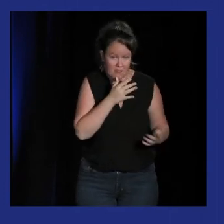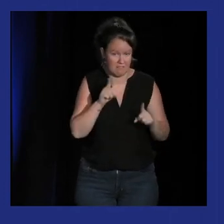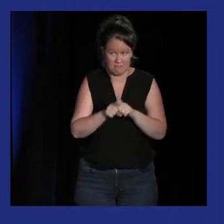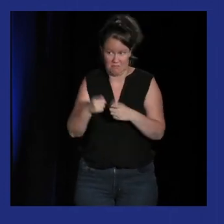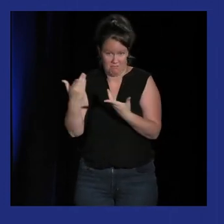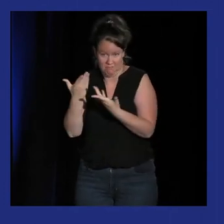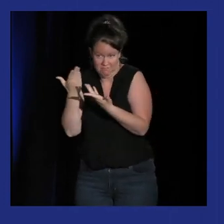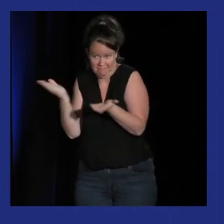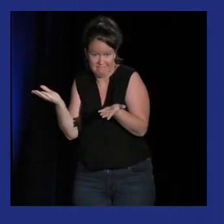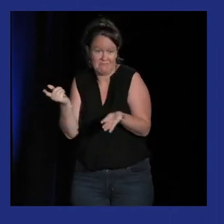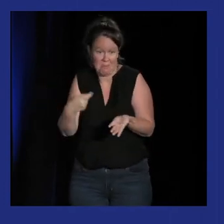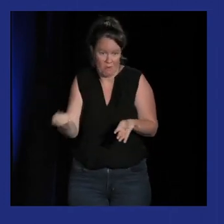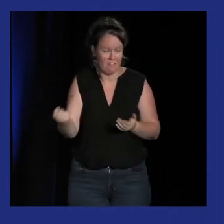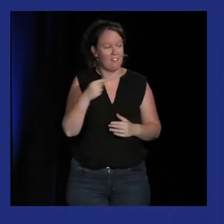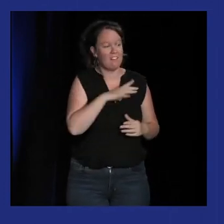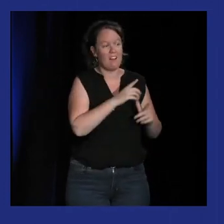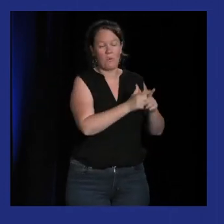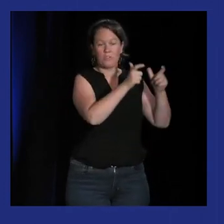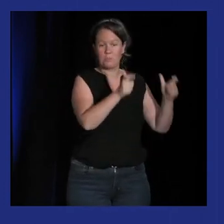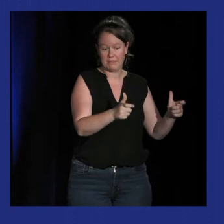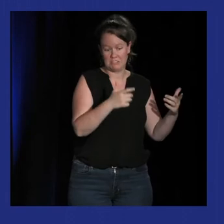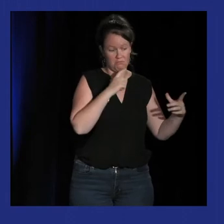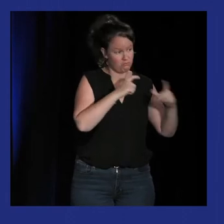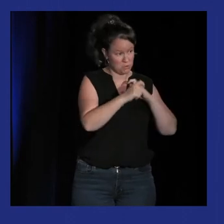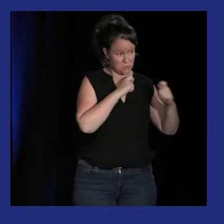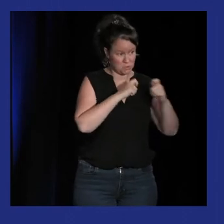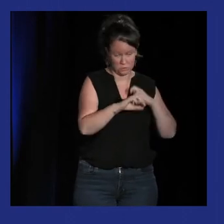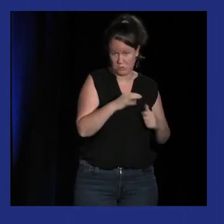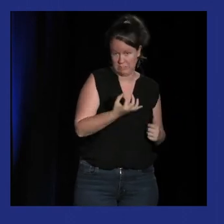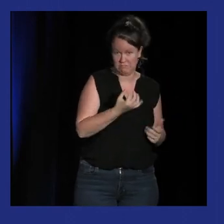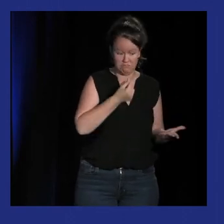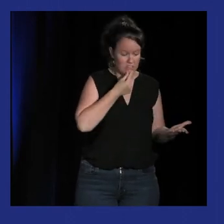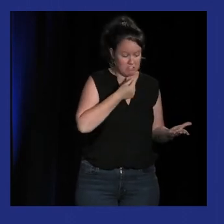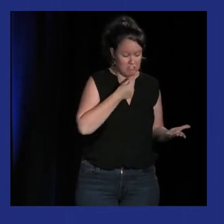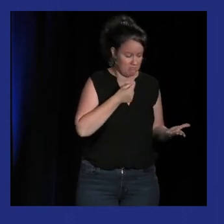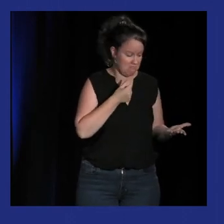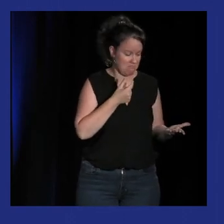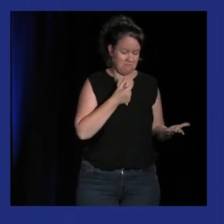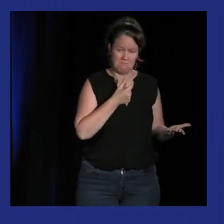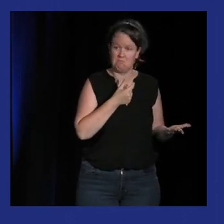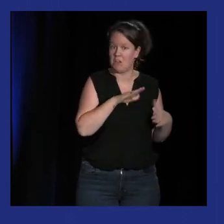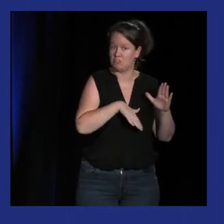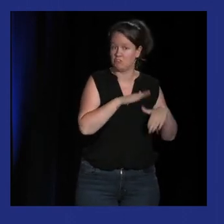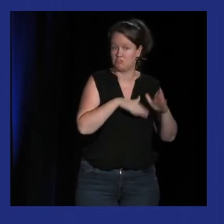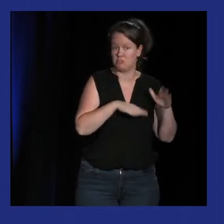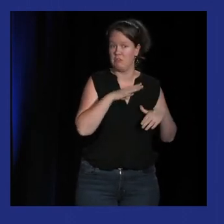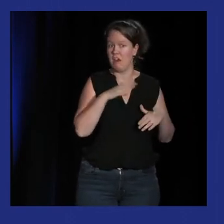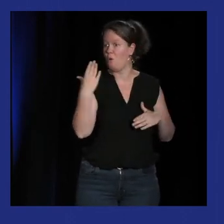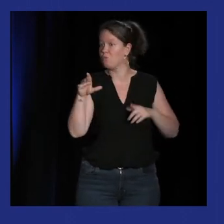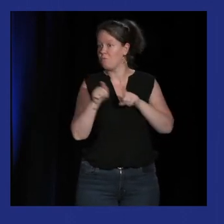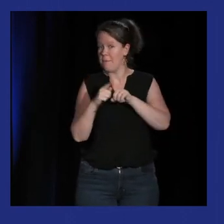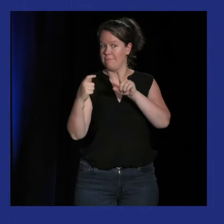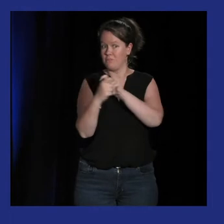donc c'est très facile et en même temps du coup on est beaucoup plus en concurrence avec avec les autres